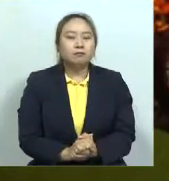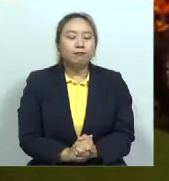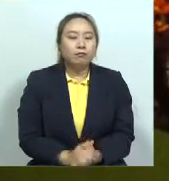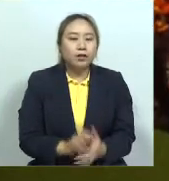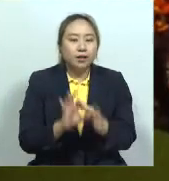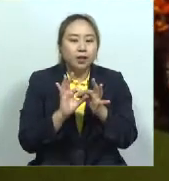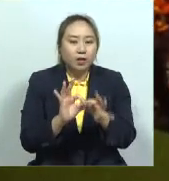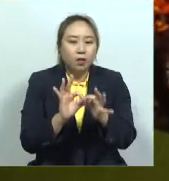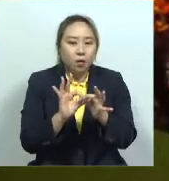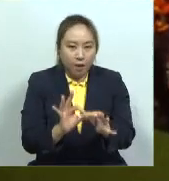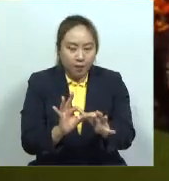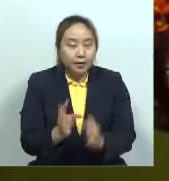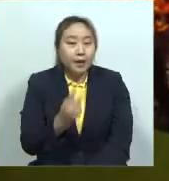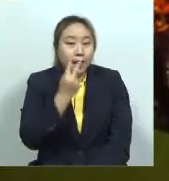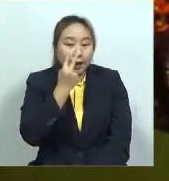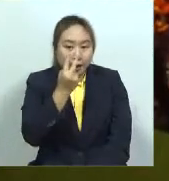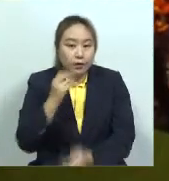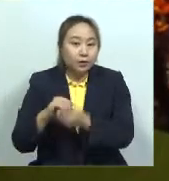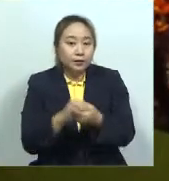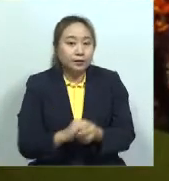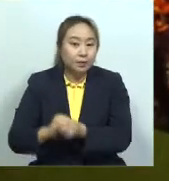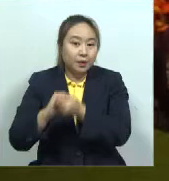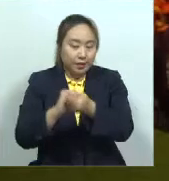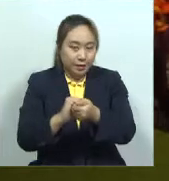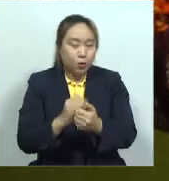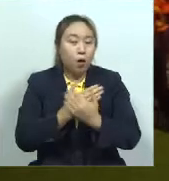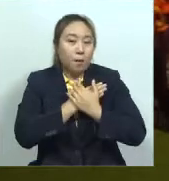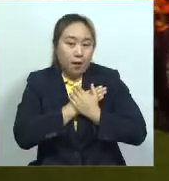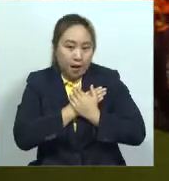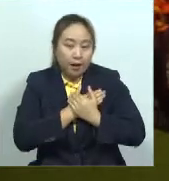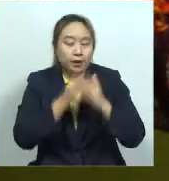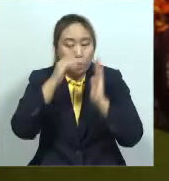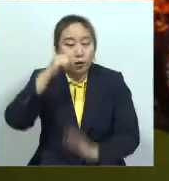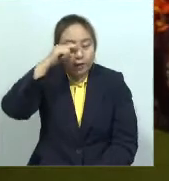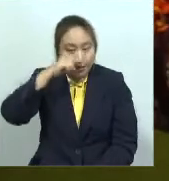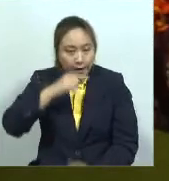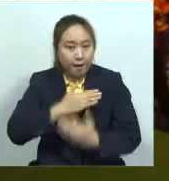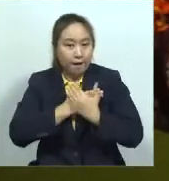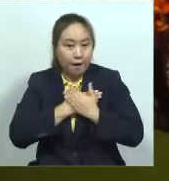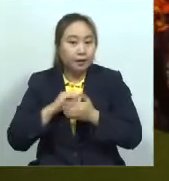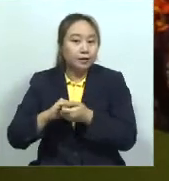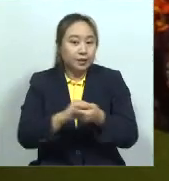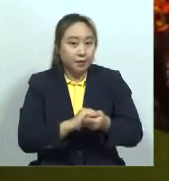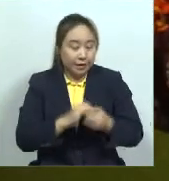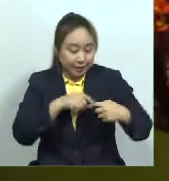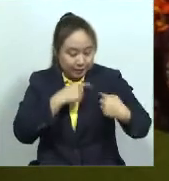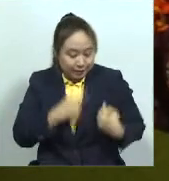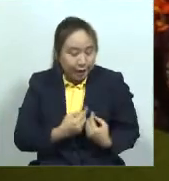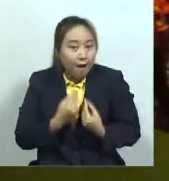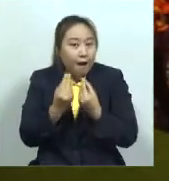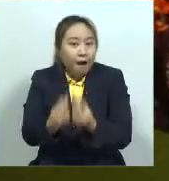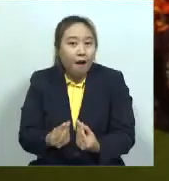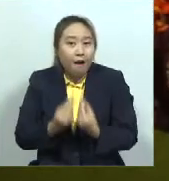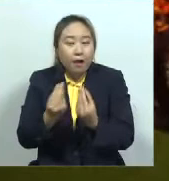ความได้เห็นถึงความสามัคคีความรักใคร่ความสามัคคีของคนไทยทานน้ำใจที่หลั่งไหลมาช่วย